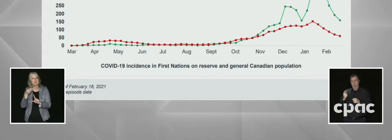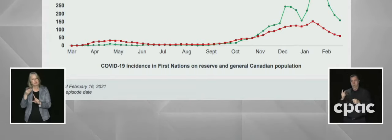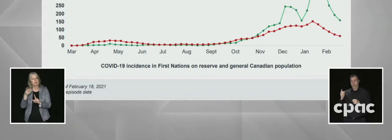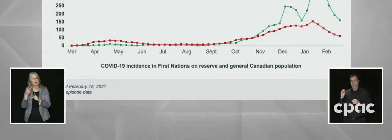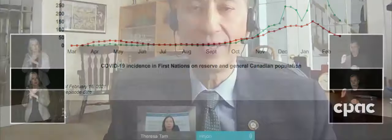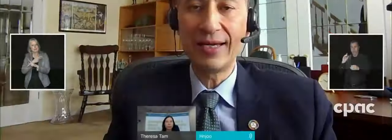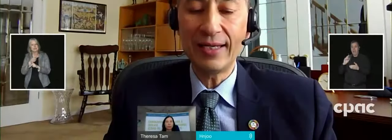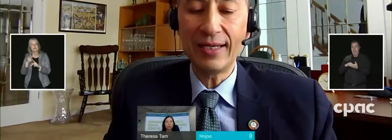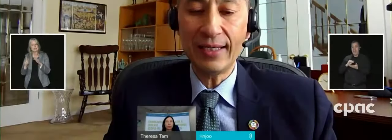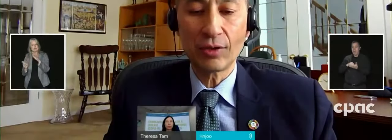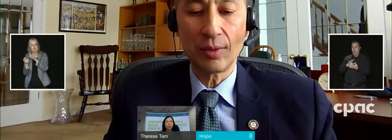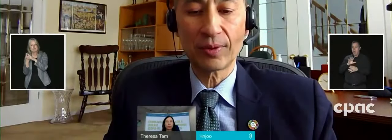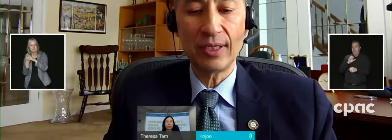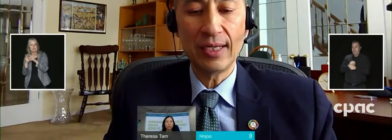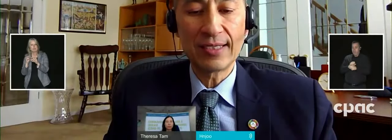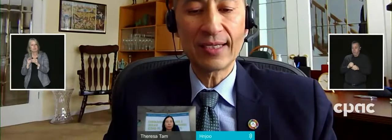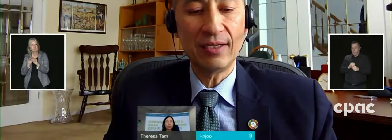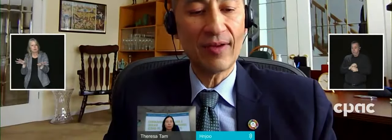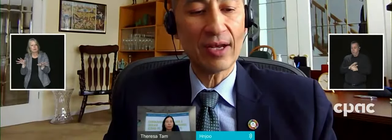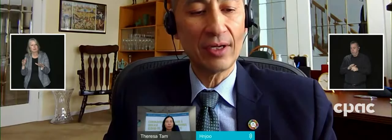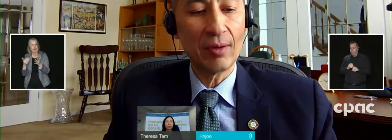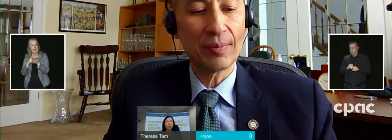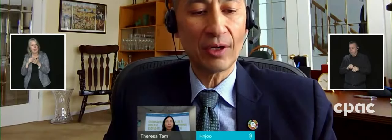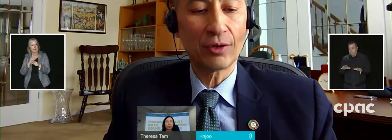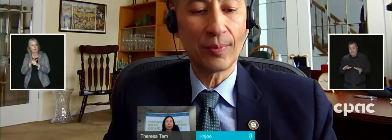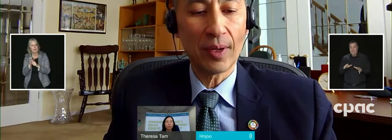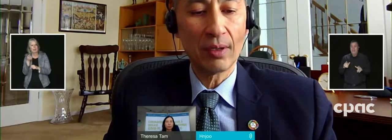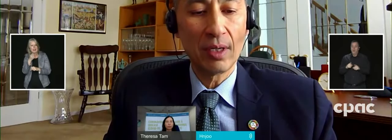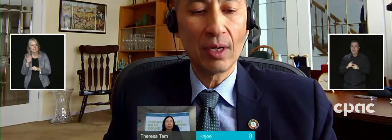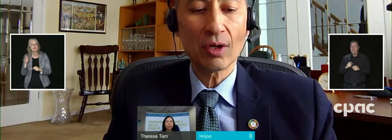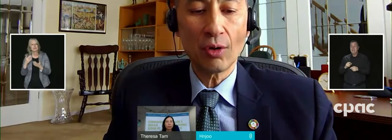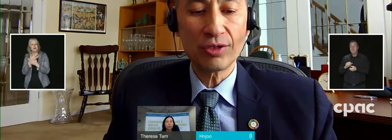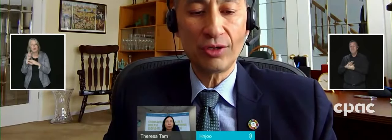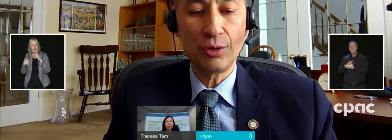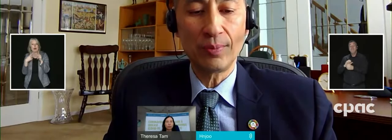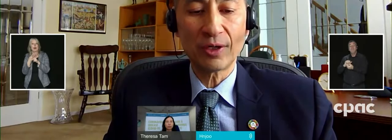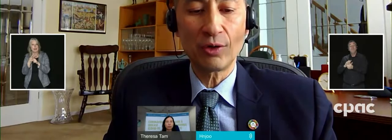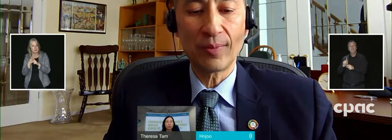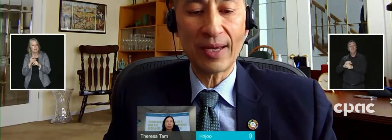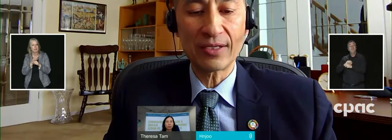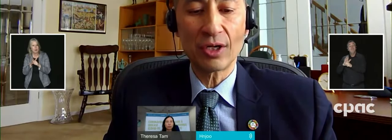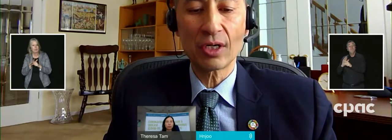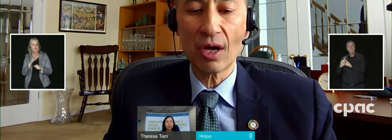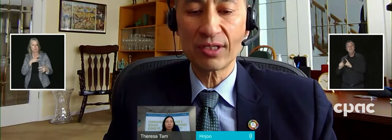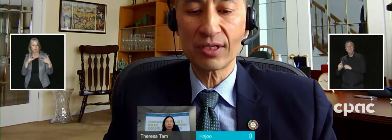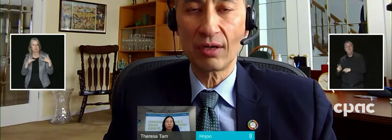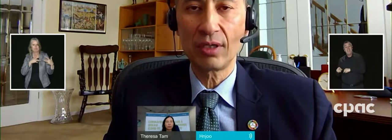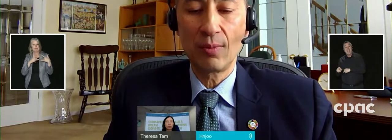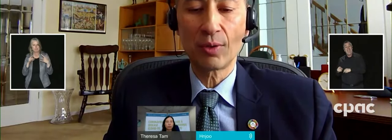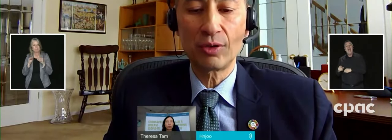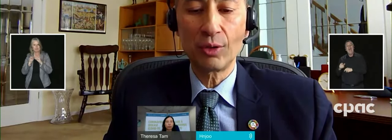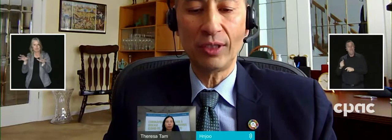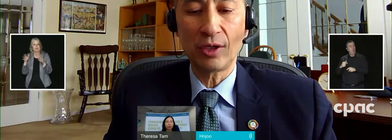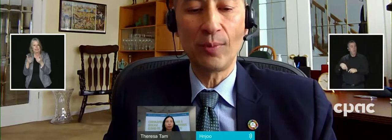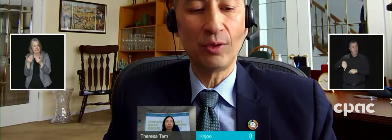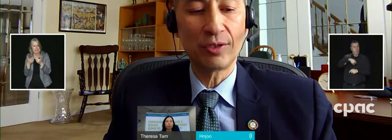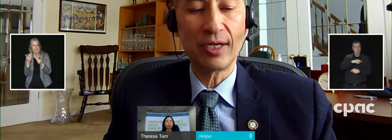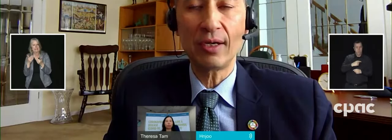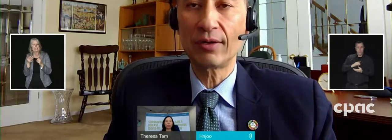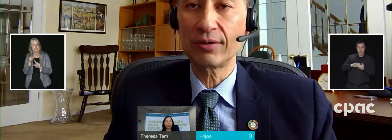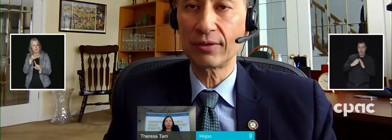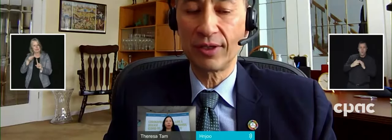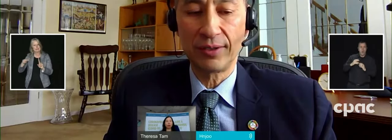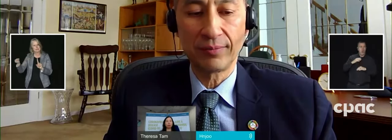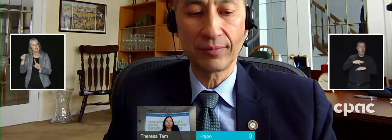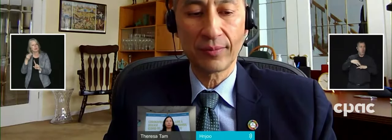de COVID-19, y compris celle des variants préoccupants, constitue une préoccupation constante pour toutes les